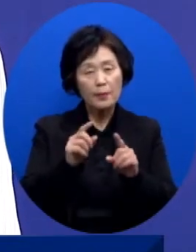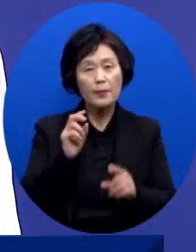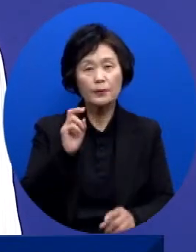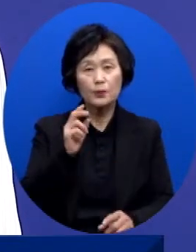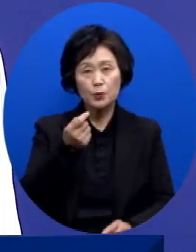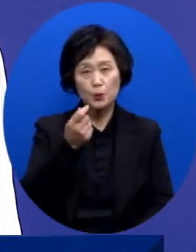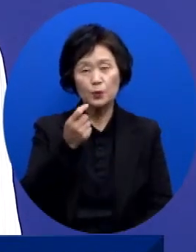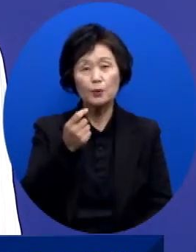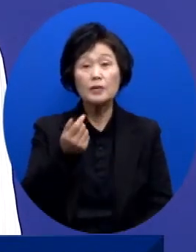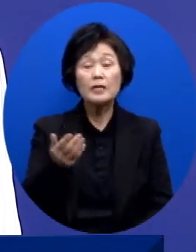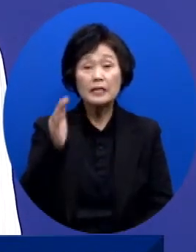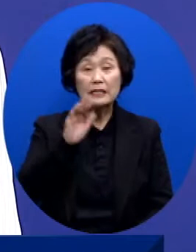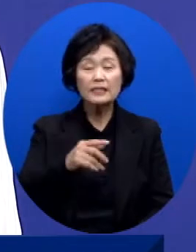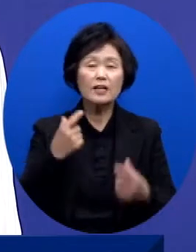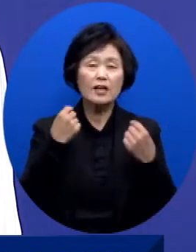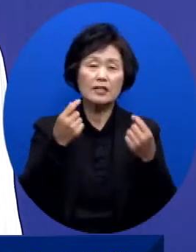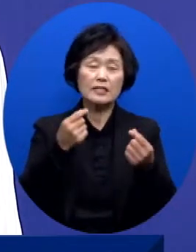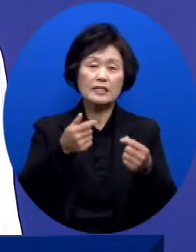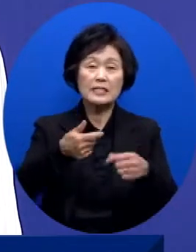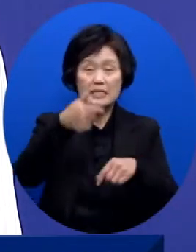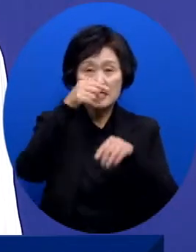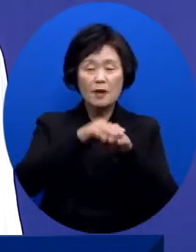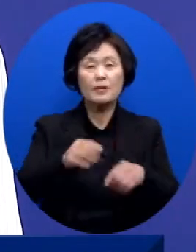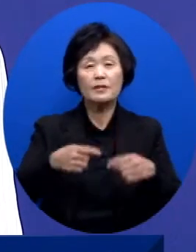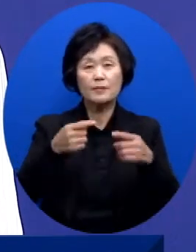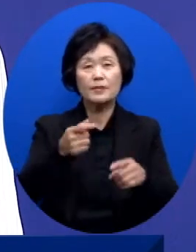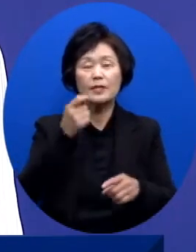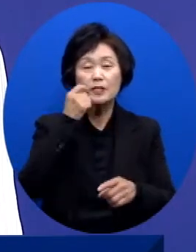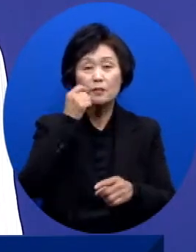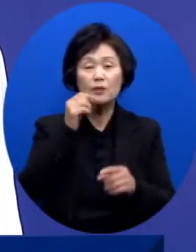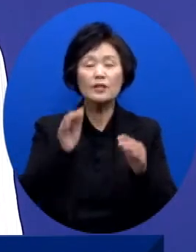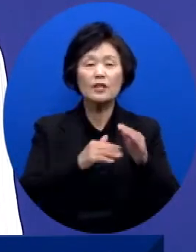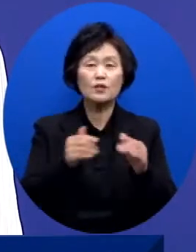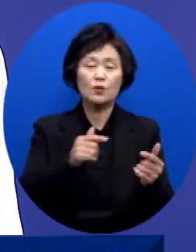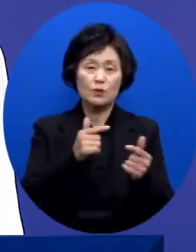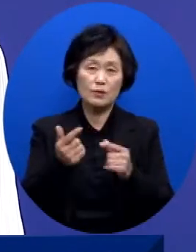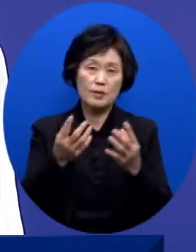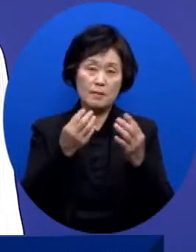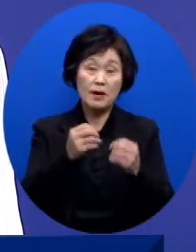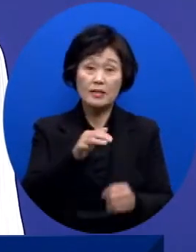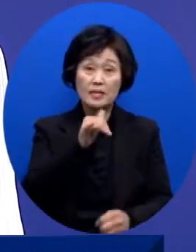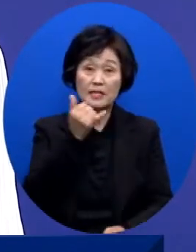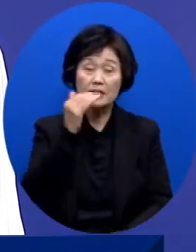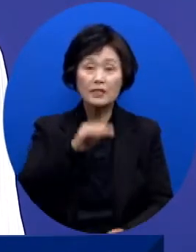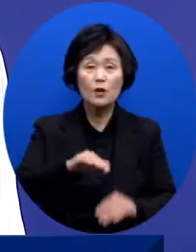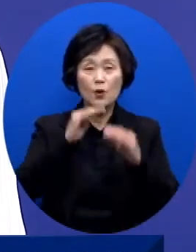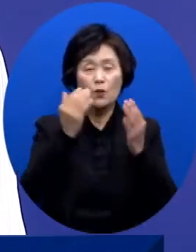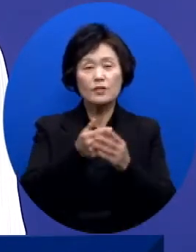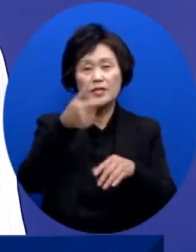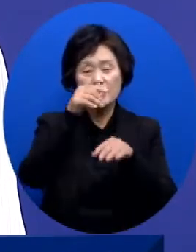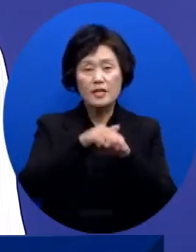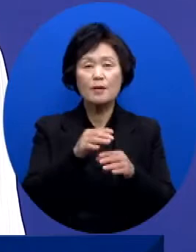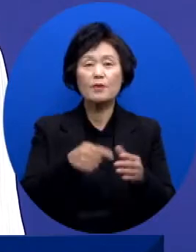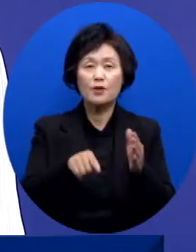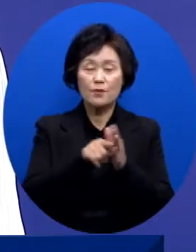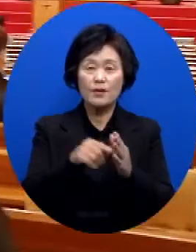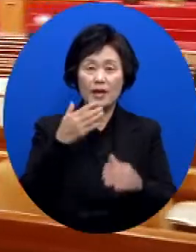여전히 주일 예배에 참석하지 못하는 성도들도 많은데요. 온전한 예배의 필요성에 대해 최대진 기자가 알아봤습니다.